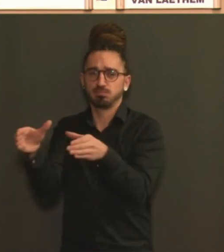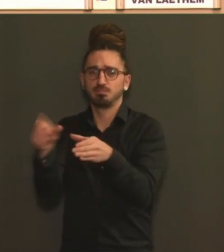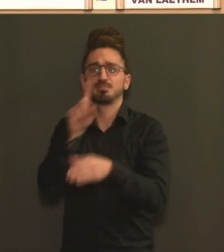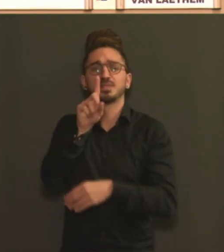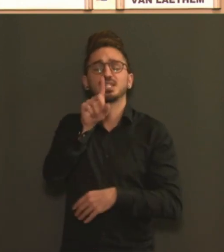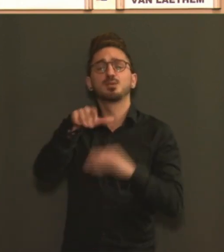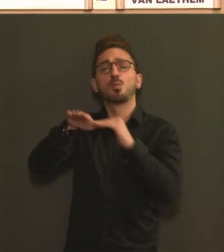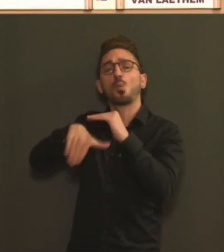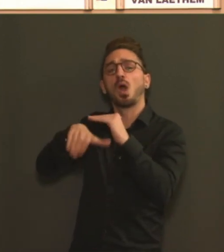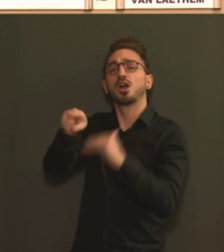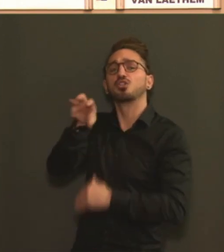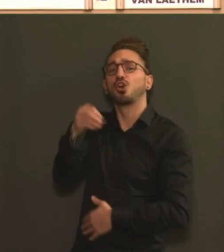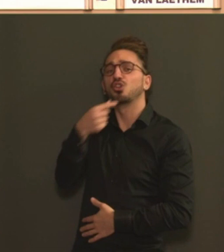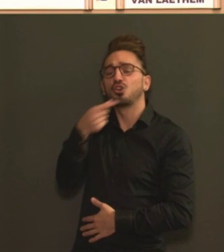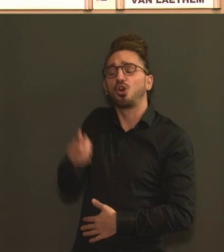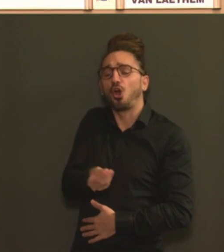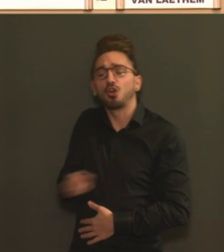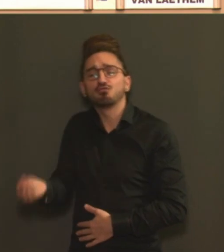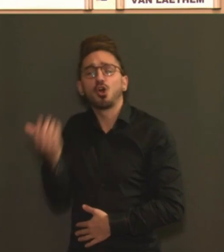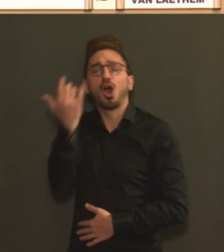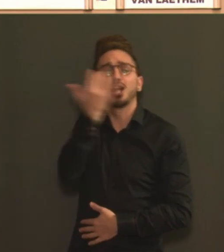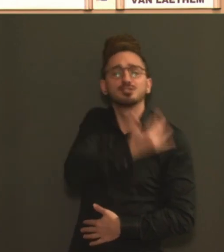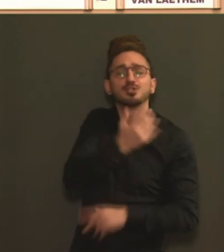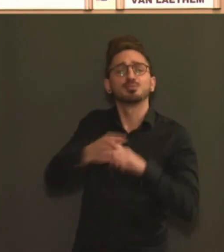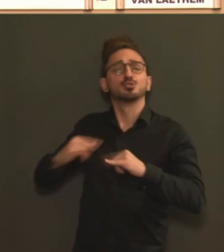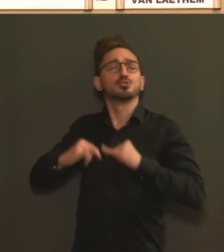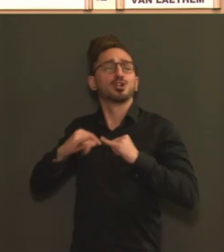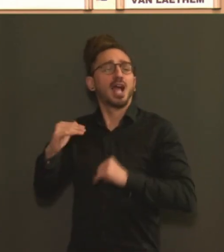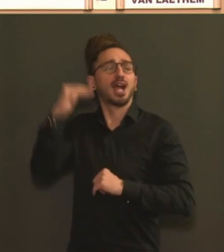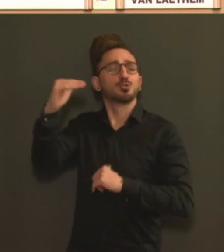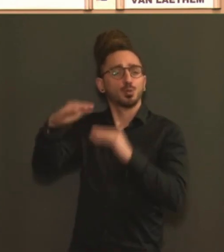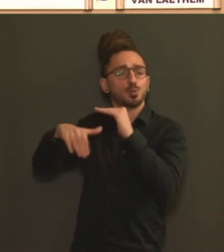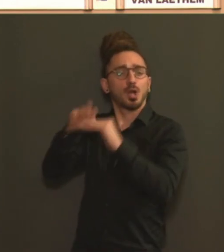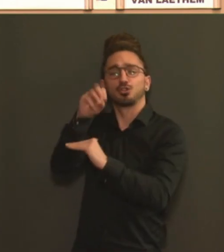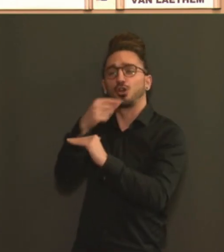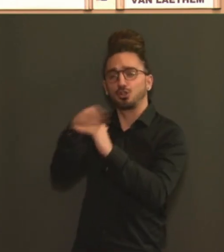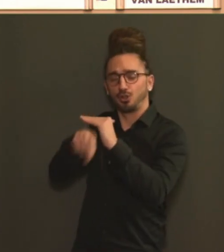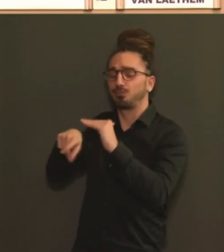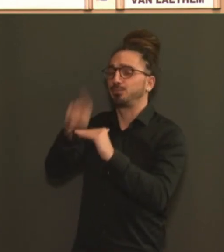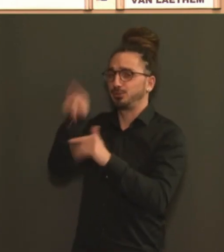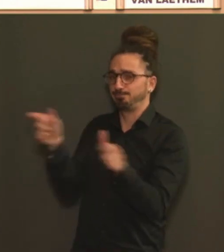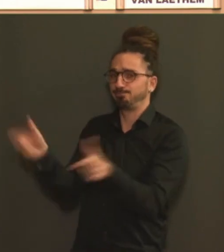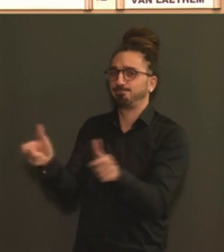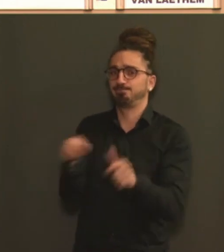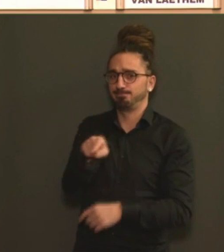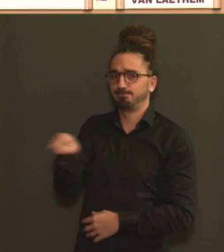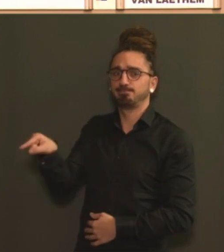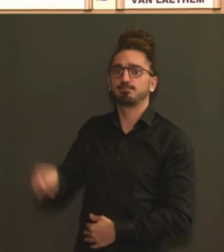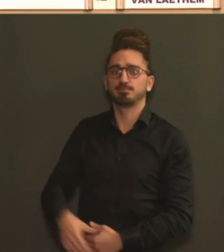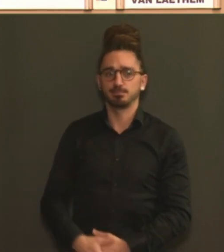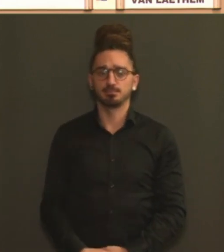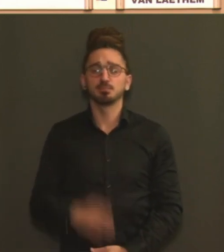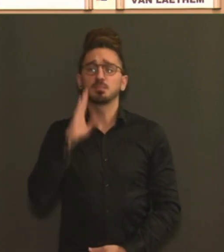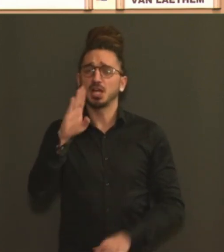des enfants, des adolescents ou des jeunes adultes. Cette augmentation est présente dans tout le pays, donc dans toutes